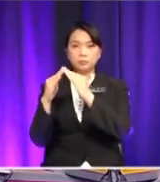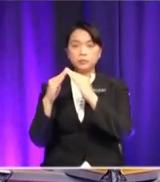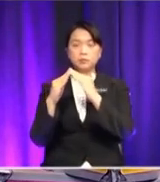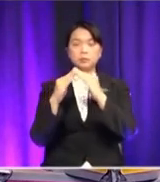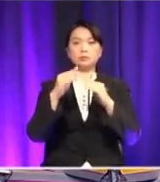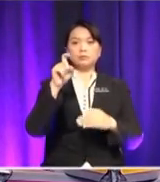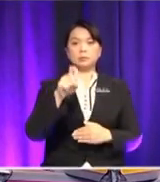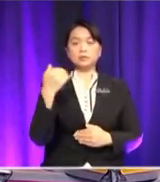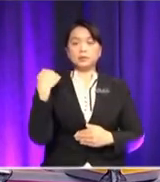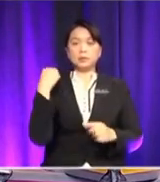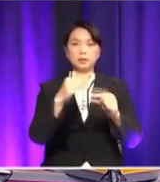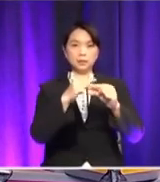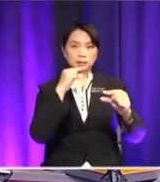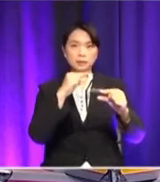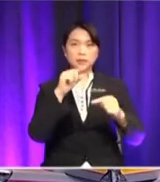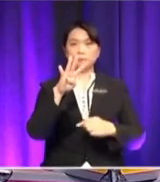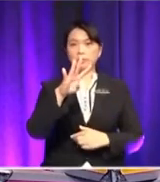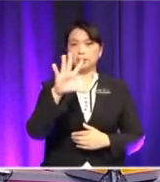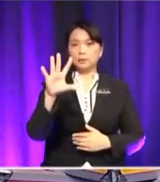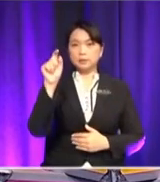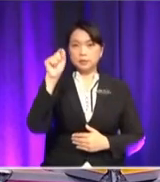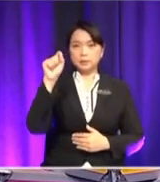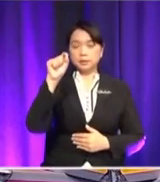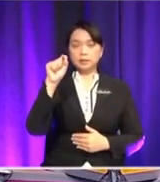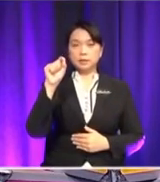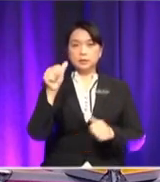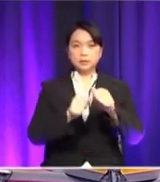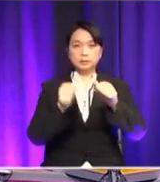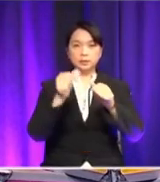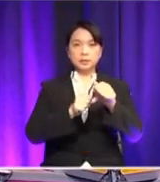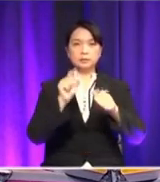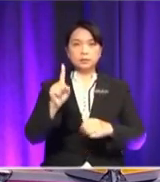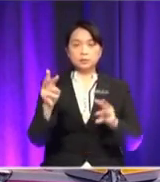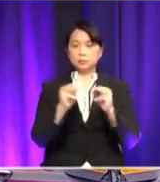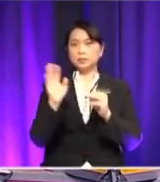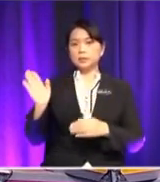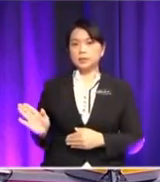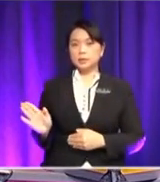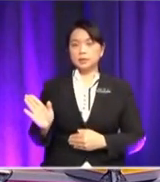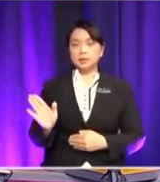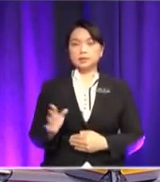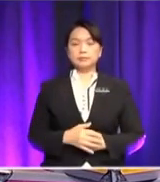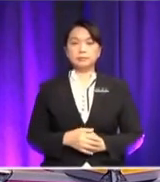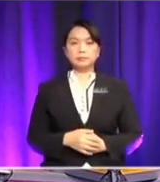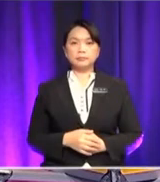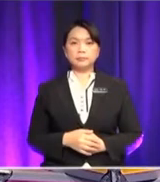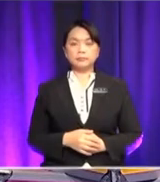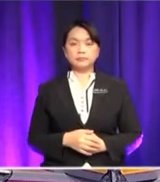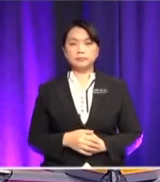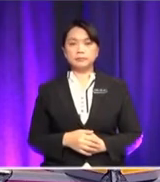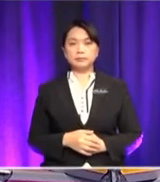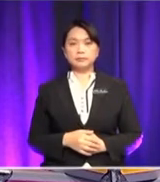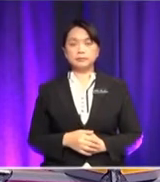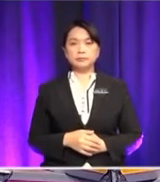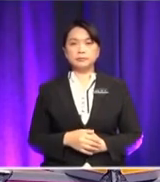garisan binaan 45° satu demi satu kemoceng e-kin bucu kiri-kanan Sungai sekali